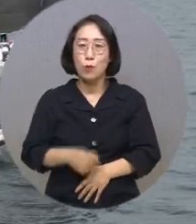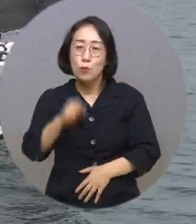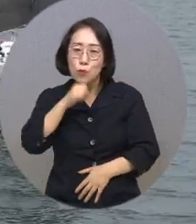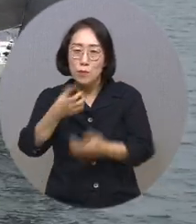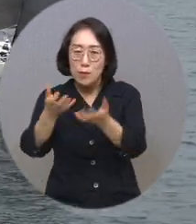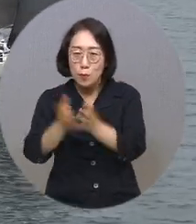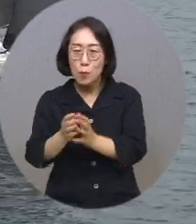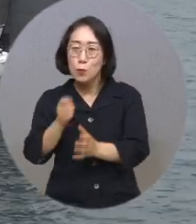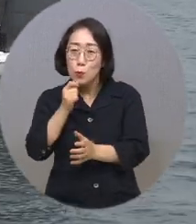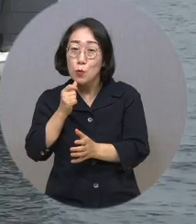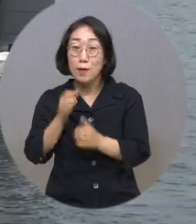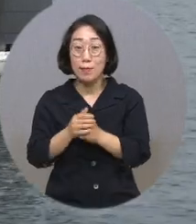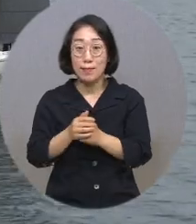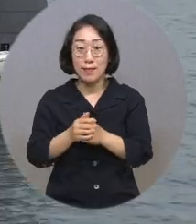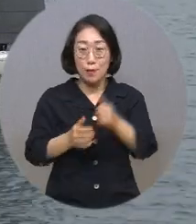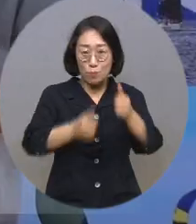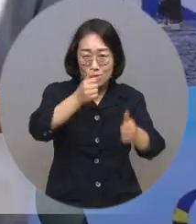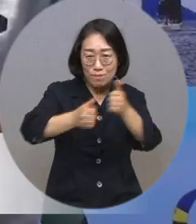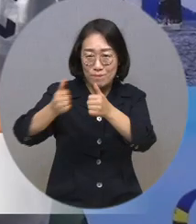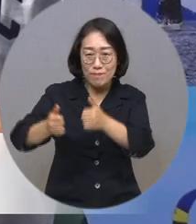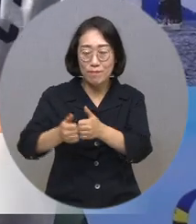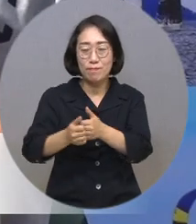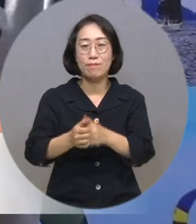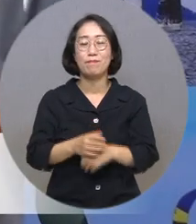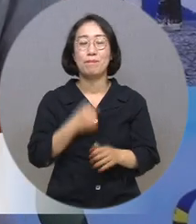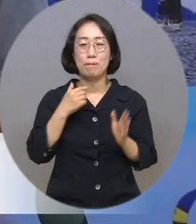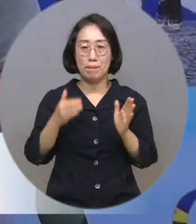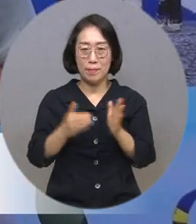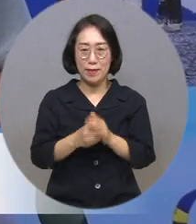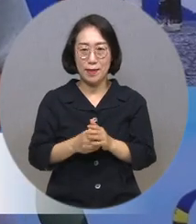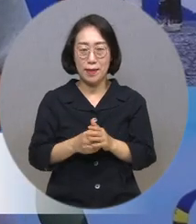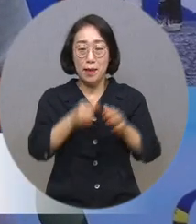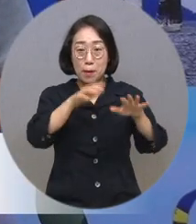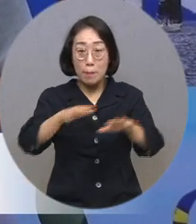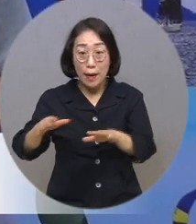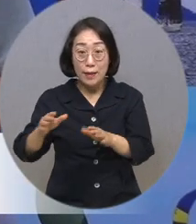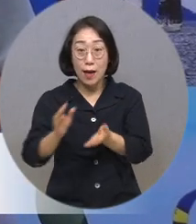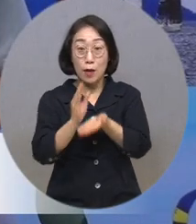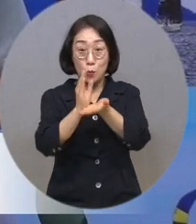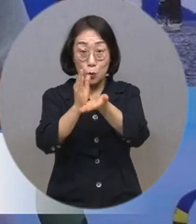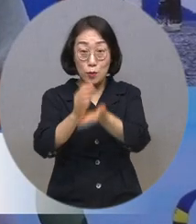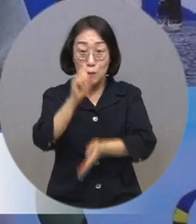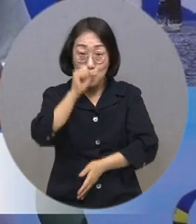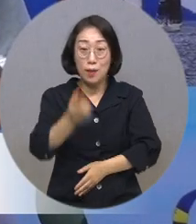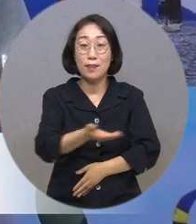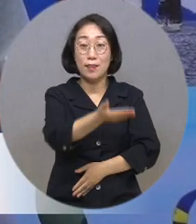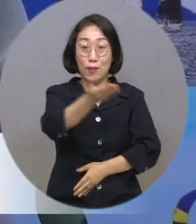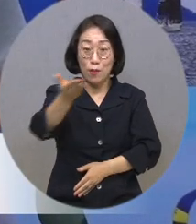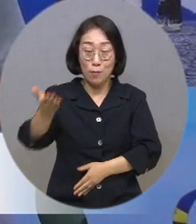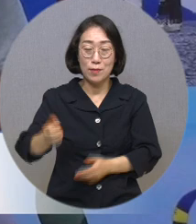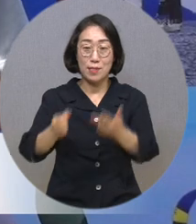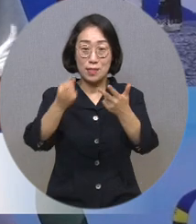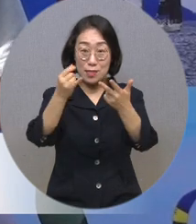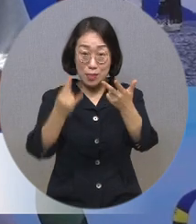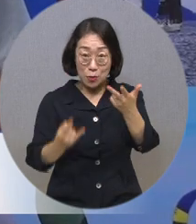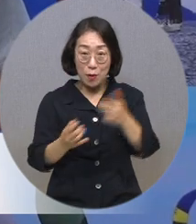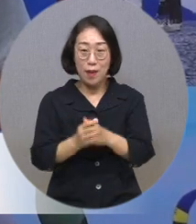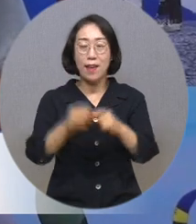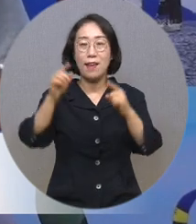부문으로 경기가 치러졌습니다. 해양 스포츠를 사랑하시는 요트 가족 여러분들, 제7회 새만금 국제